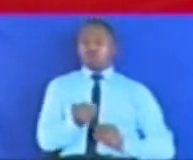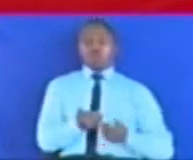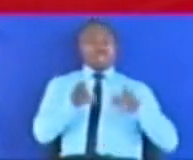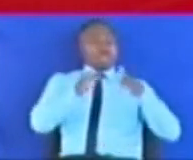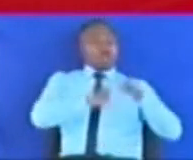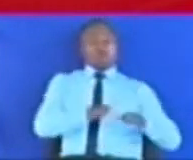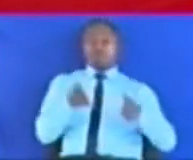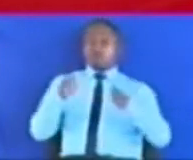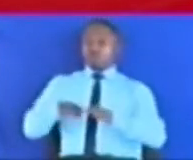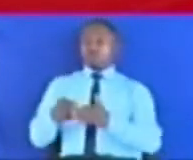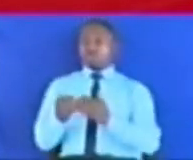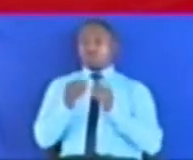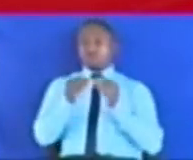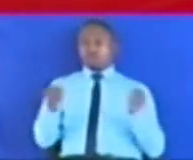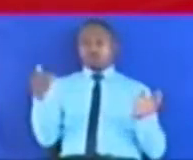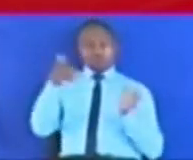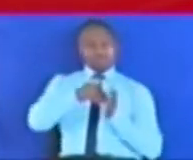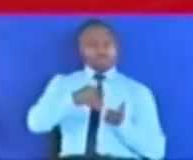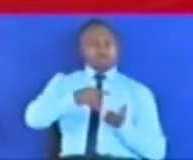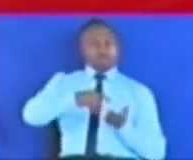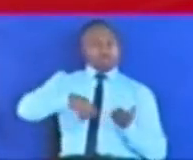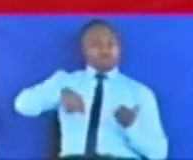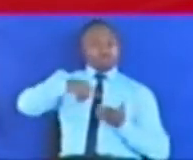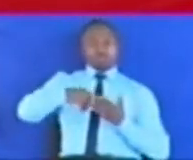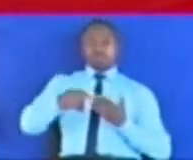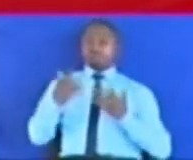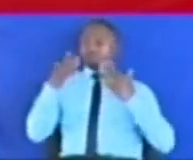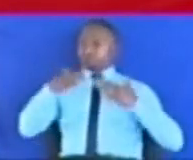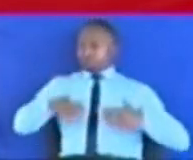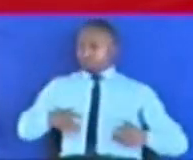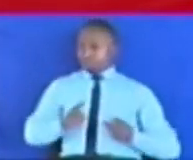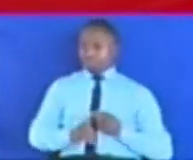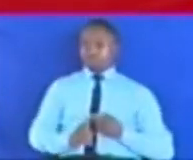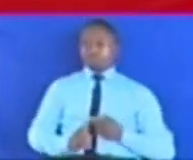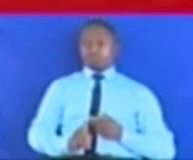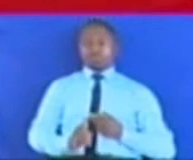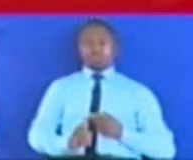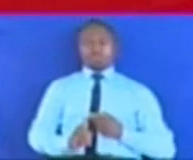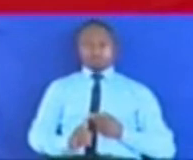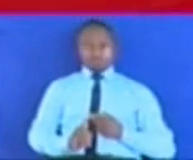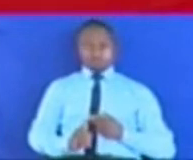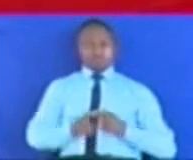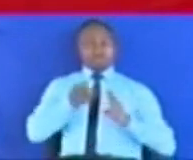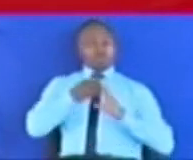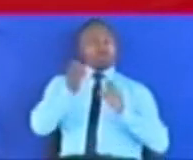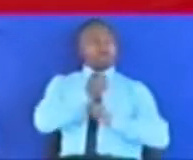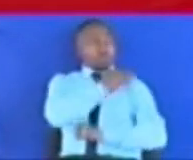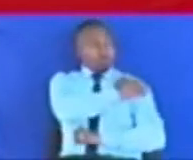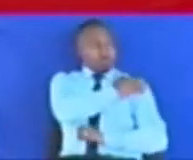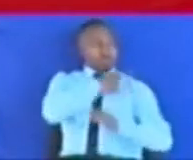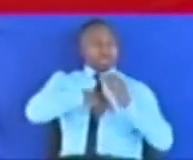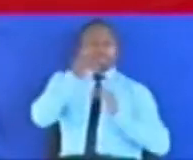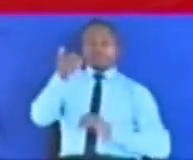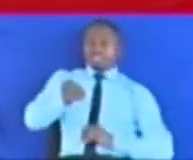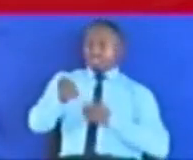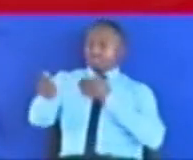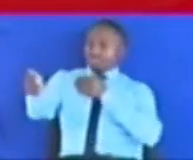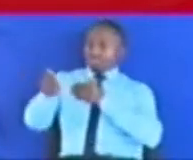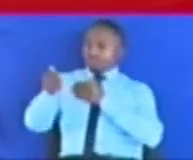maisha kwa kuchelewa kufika kwenye huduma kutokana na hizo kilomita ndefu za kufata huduma hiyo kwenye vijiji